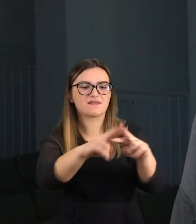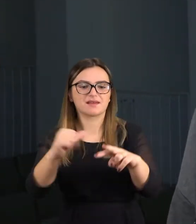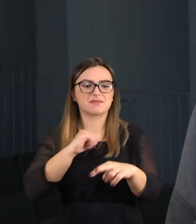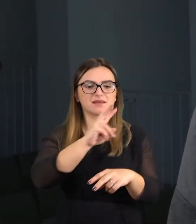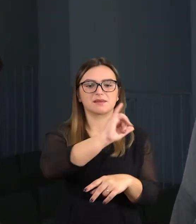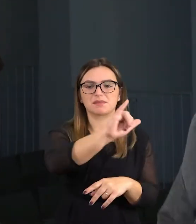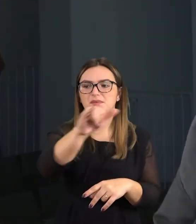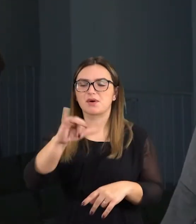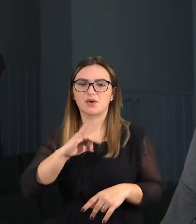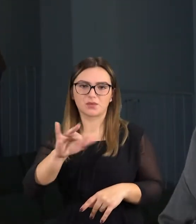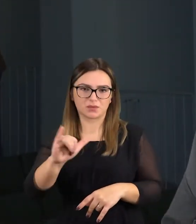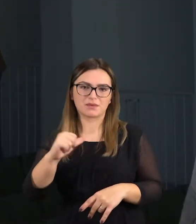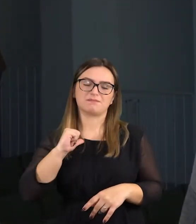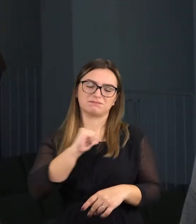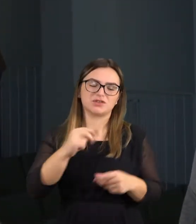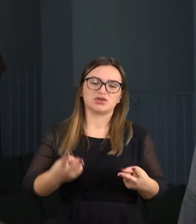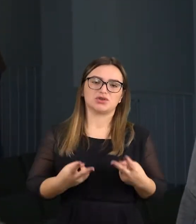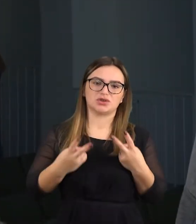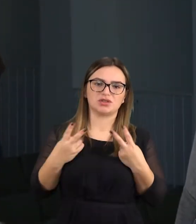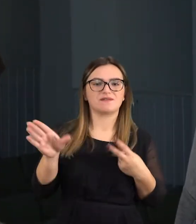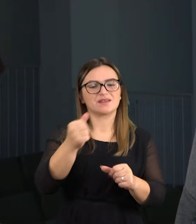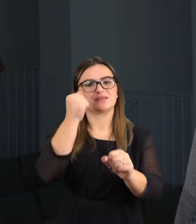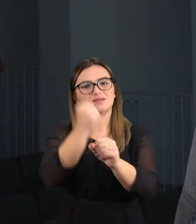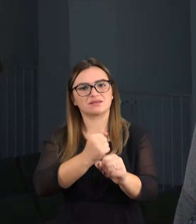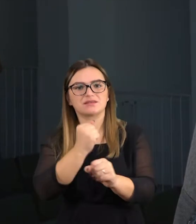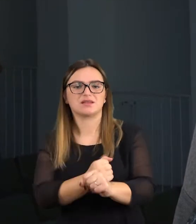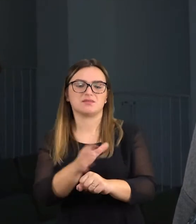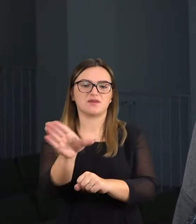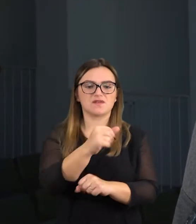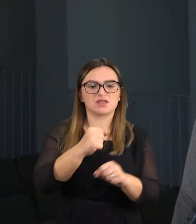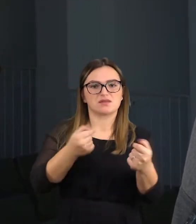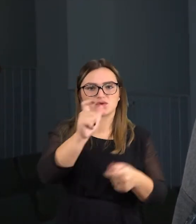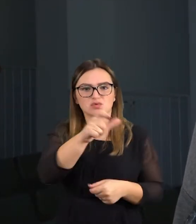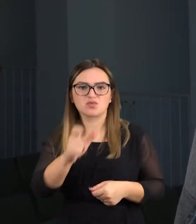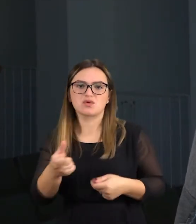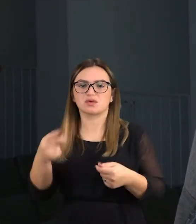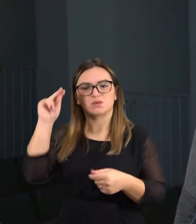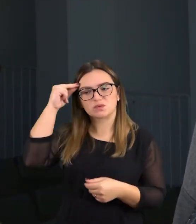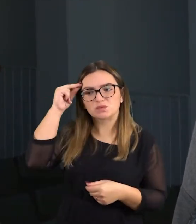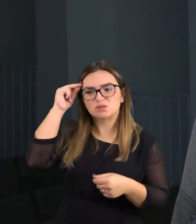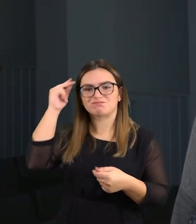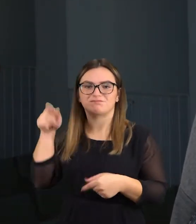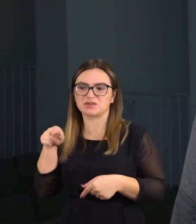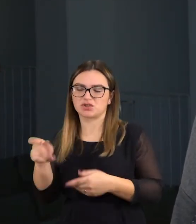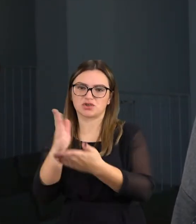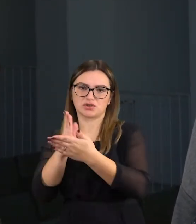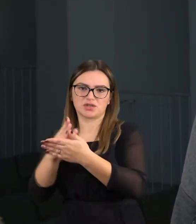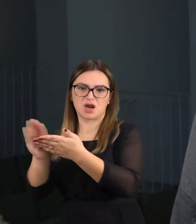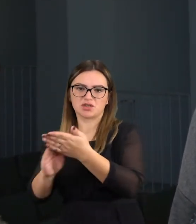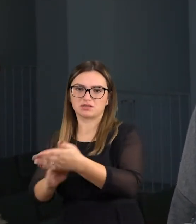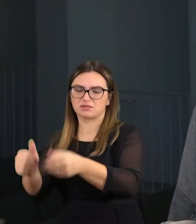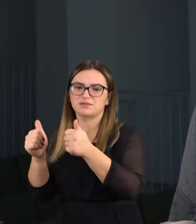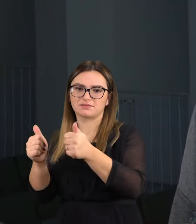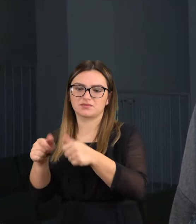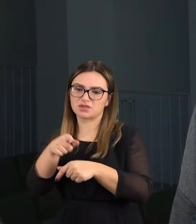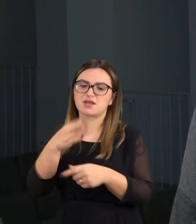kurio važinėjau, jie daro tą, ką gali iš vidaus. Grinai vis tiek žmonės yra sujudinti, ir aš manau, kad tas judesys turbūt dabar taip greit